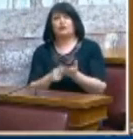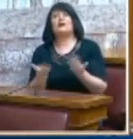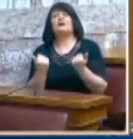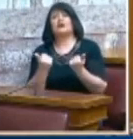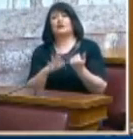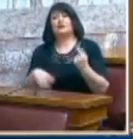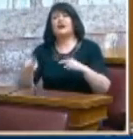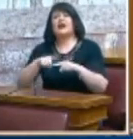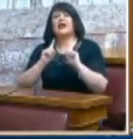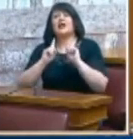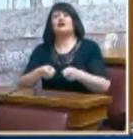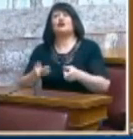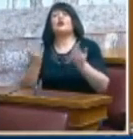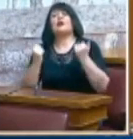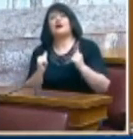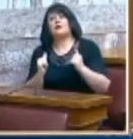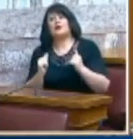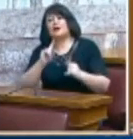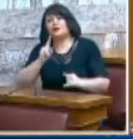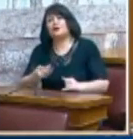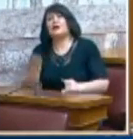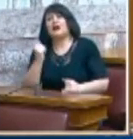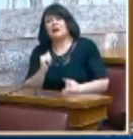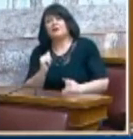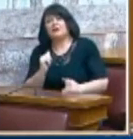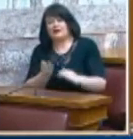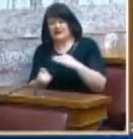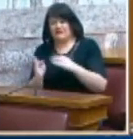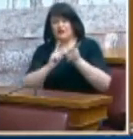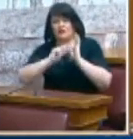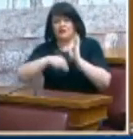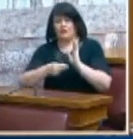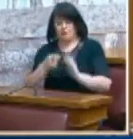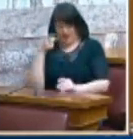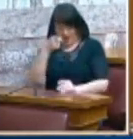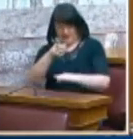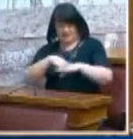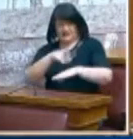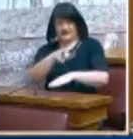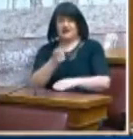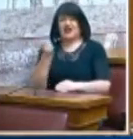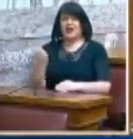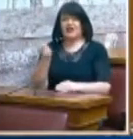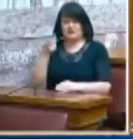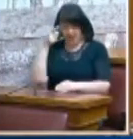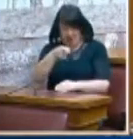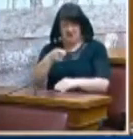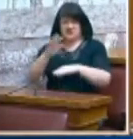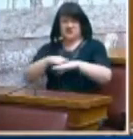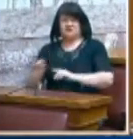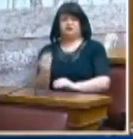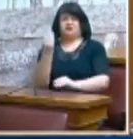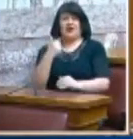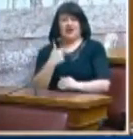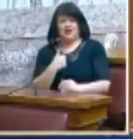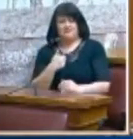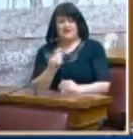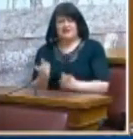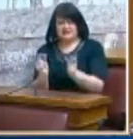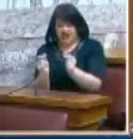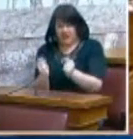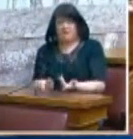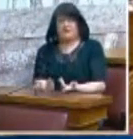Να βγάλουμε τη χώρα από το μνημόνιο που εσείς τη βάλατε, να ρυθμίσουμε το χρέος που εσείς δημιουργήσατε, να ανεβάσουμε το κατώτατο